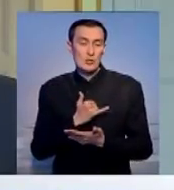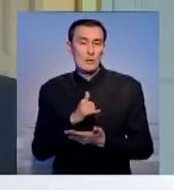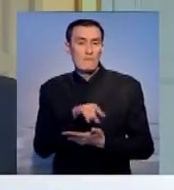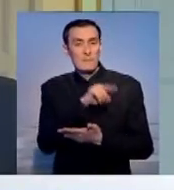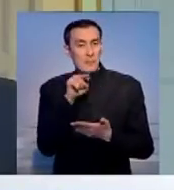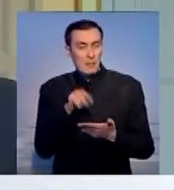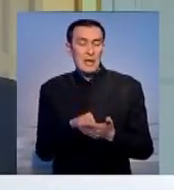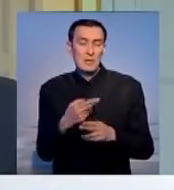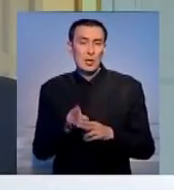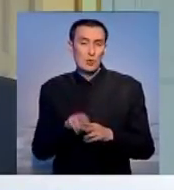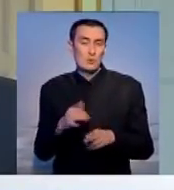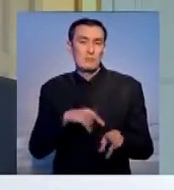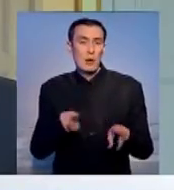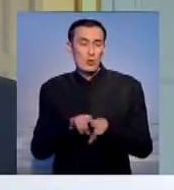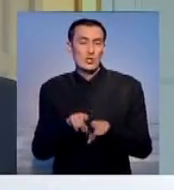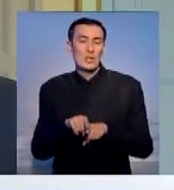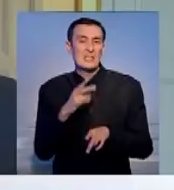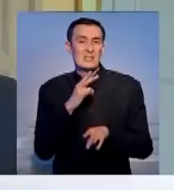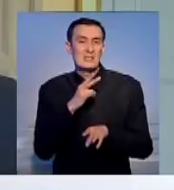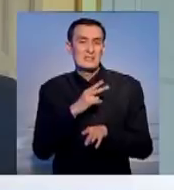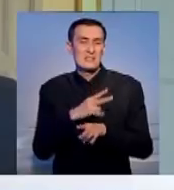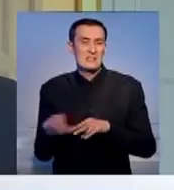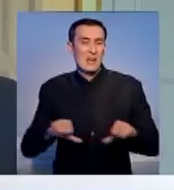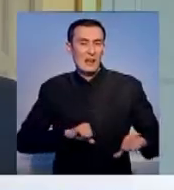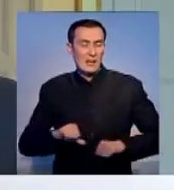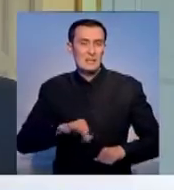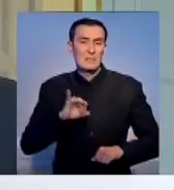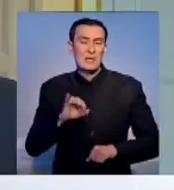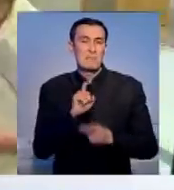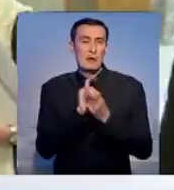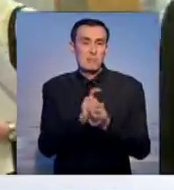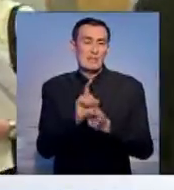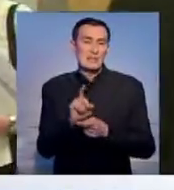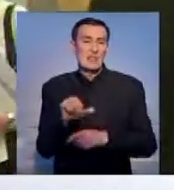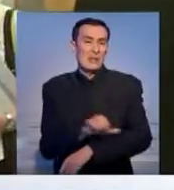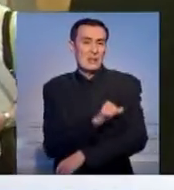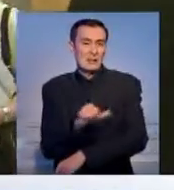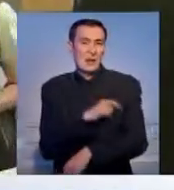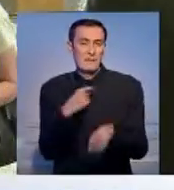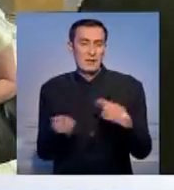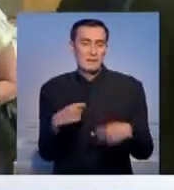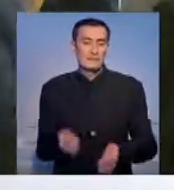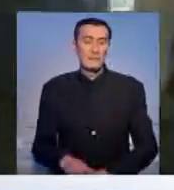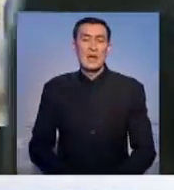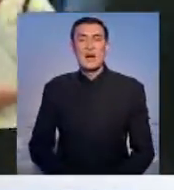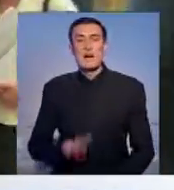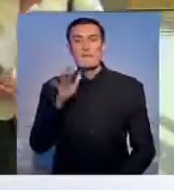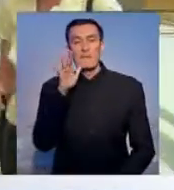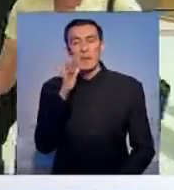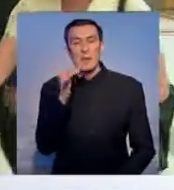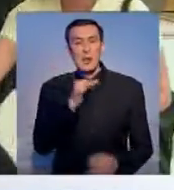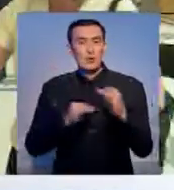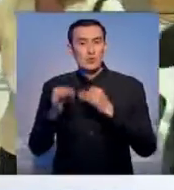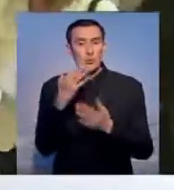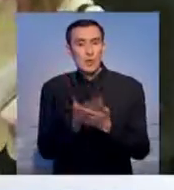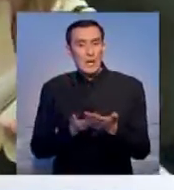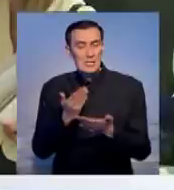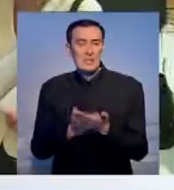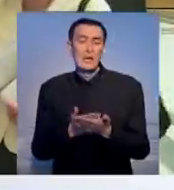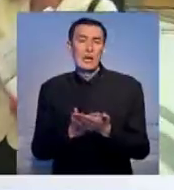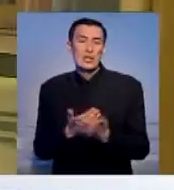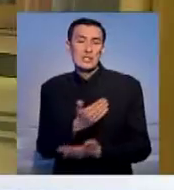которые нас объединяют. Это и терроризм, и борьба с наркотрафиком. Во время консультаций стороны